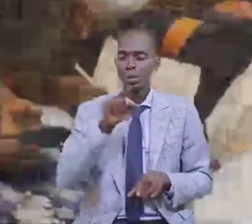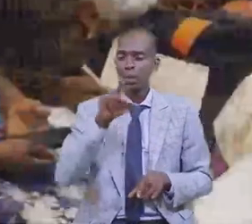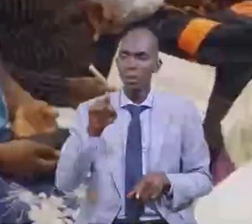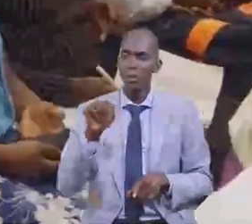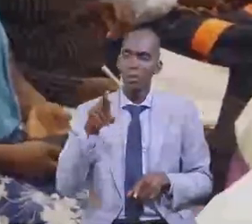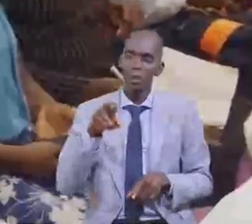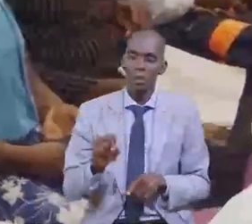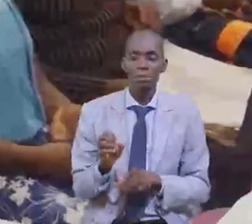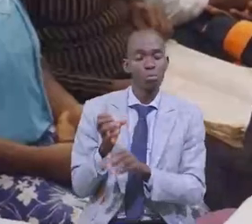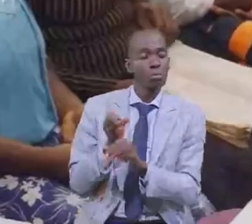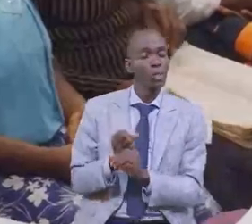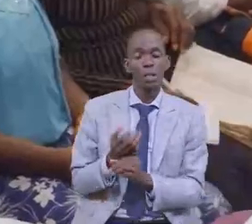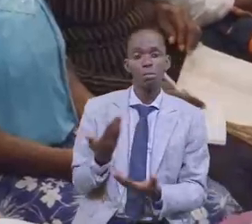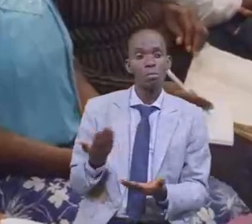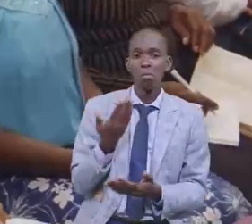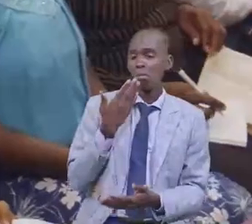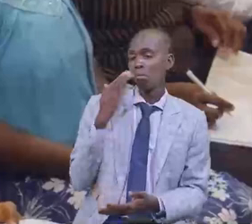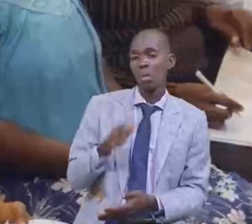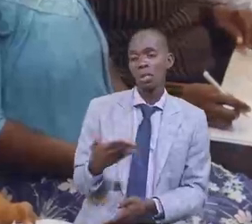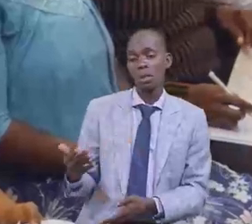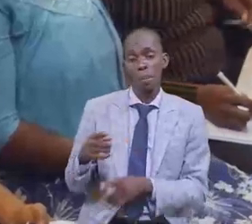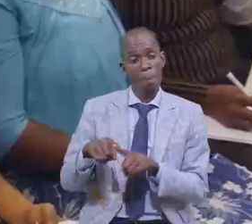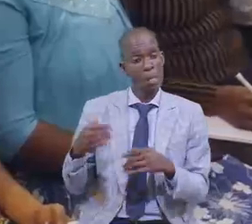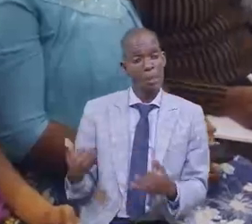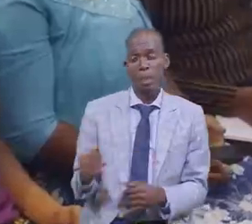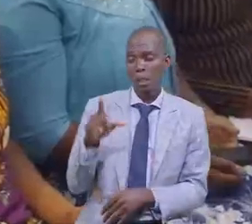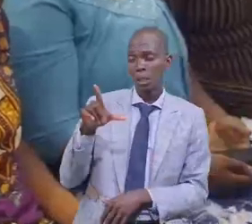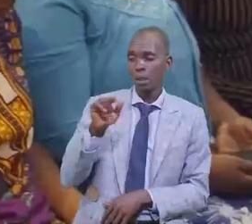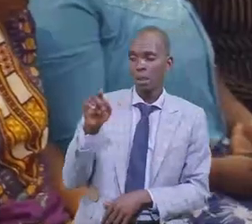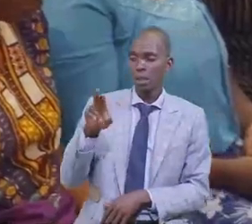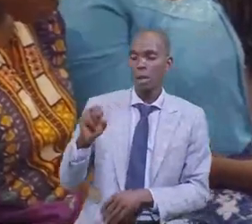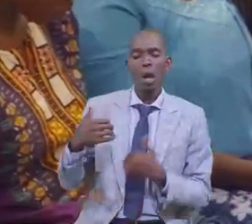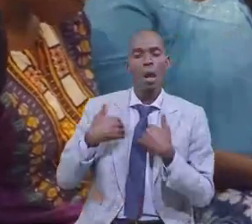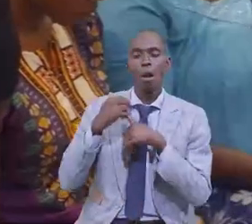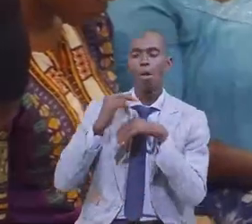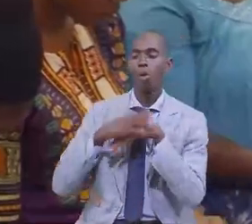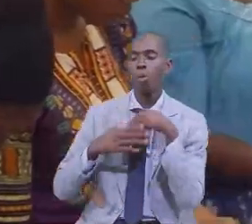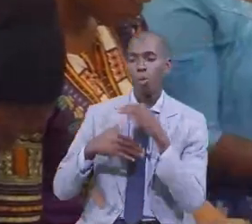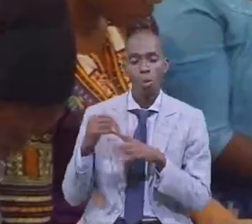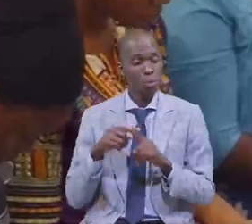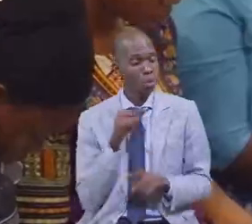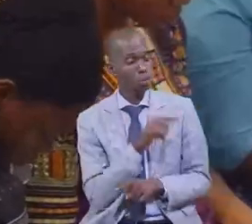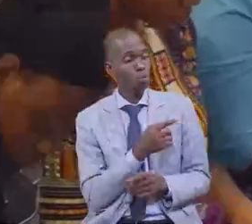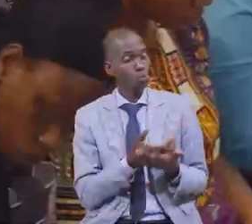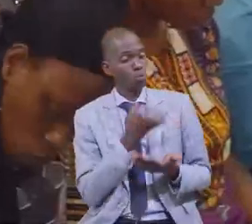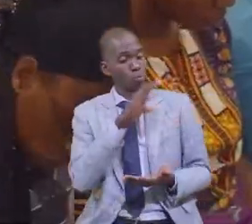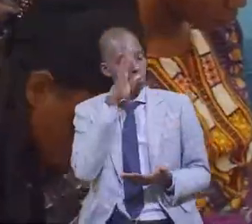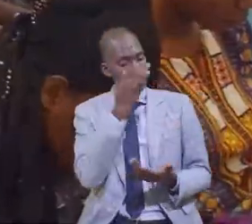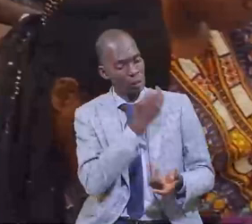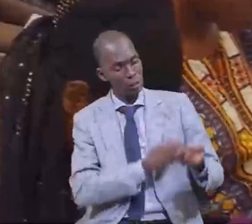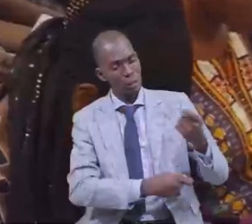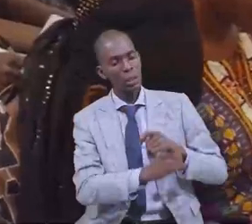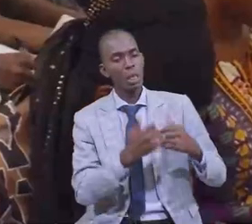il pouvait se souvenir. Mon enfant, souviens-toi que tu as reçu tes biens pendant ta vie et que Lazare a eu les maux pendant la